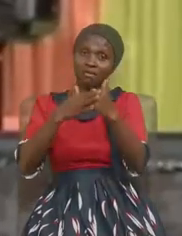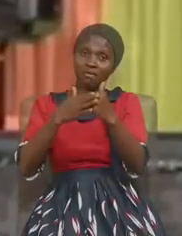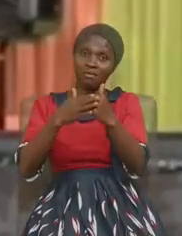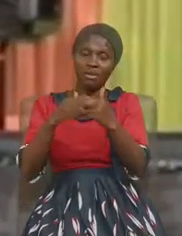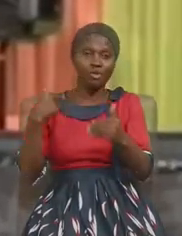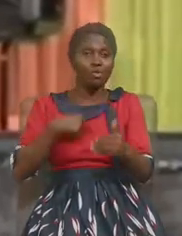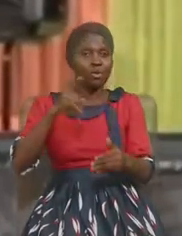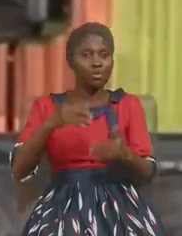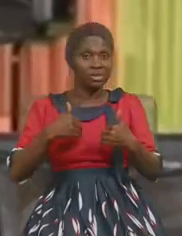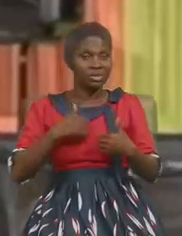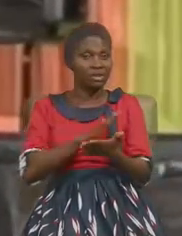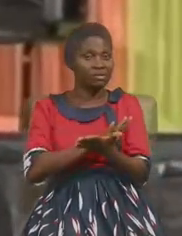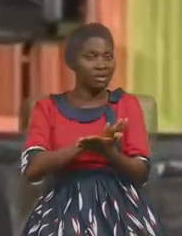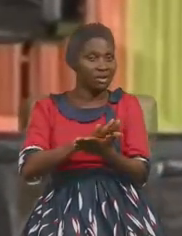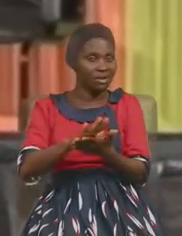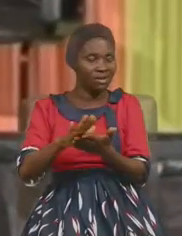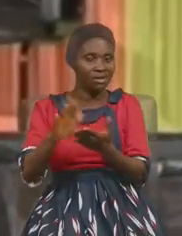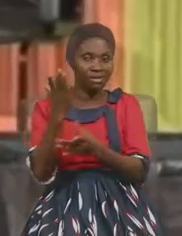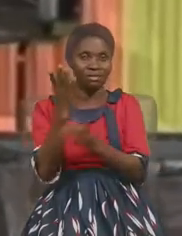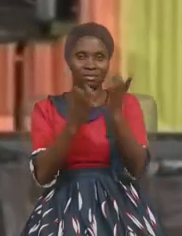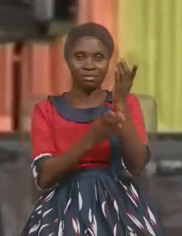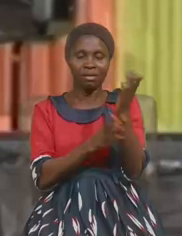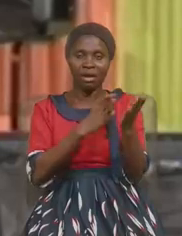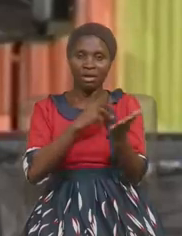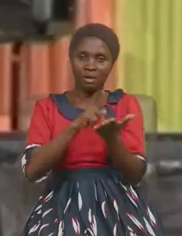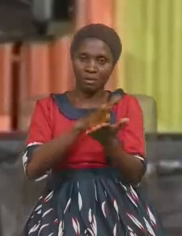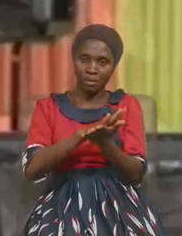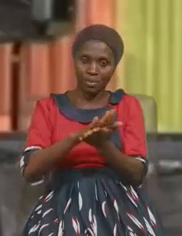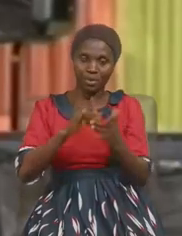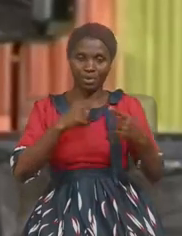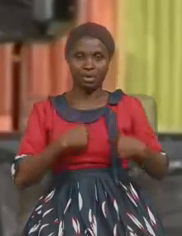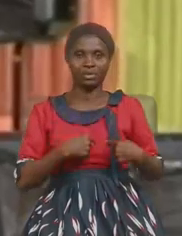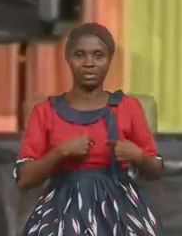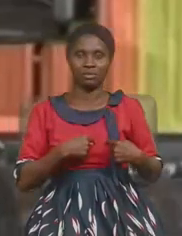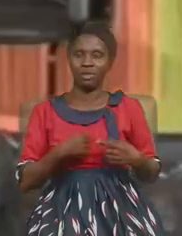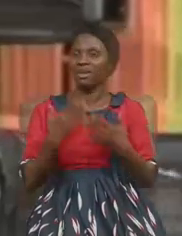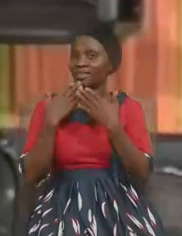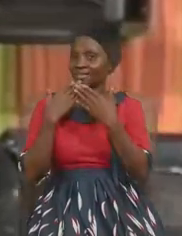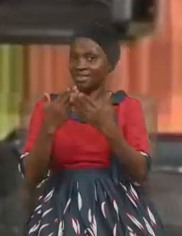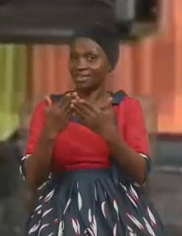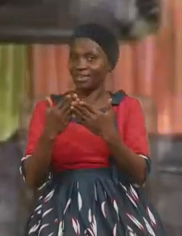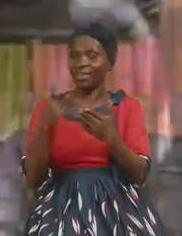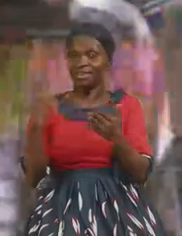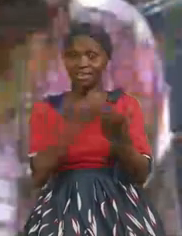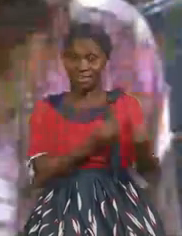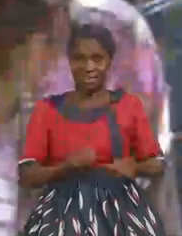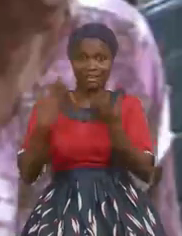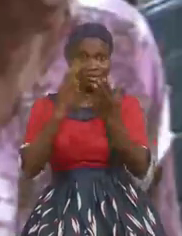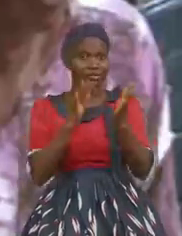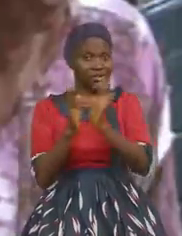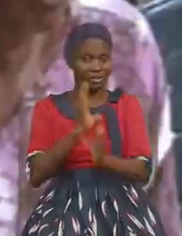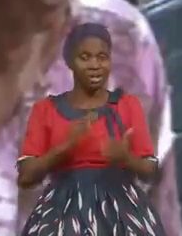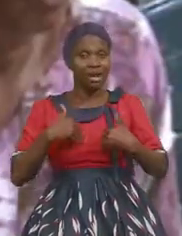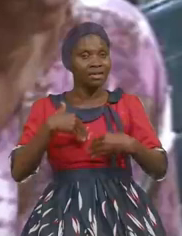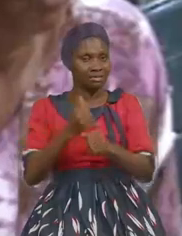mains innocentes et le cœur pur. Et Dieu merci, le sacrifice de Christ a rendu